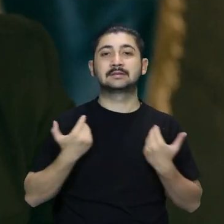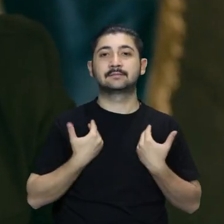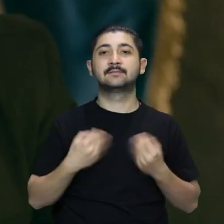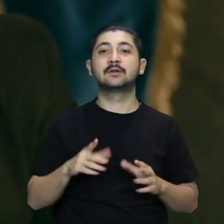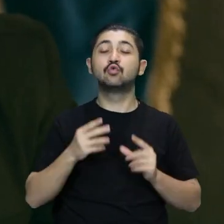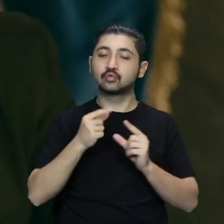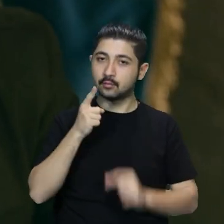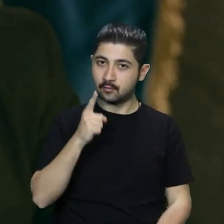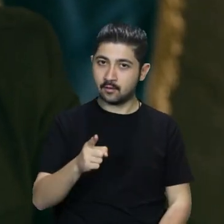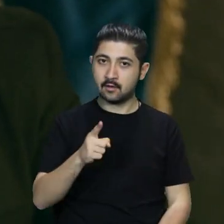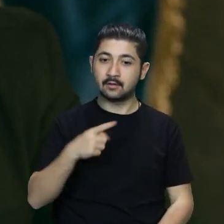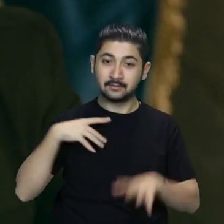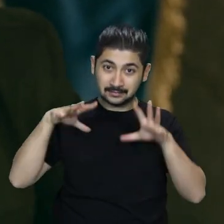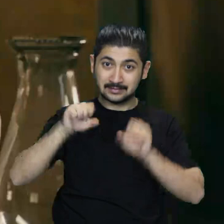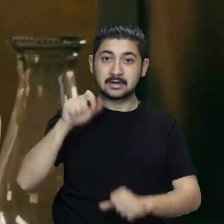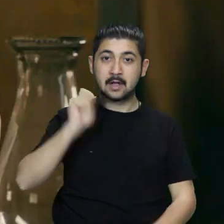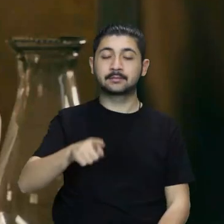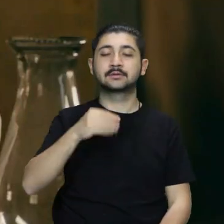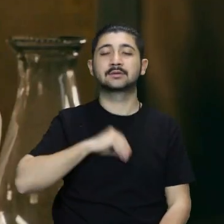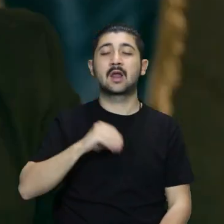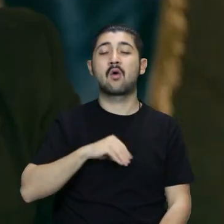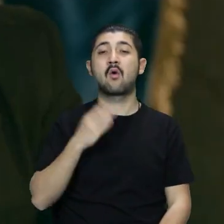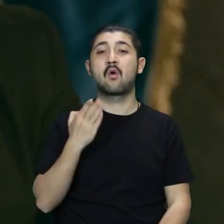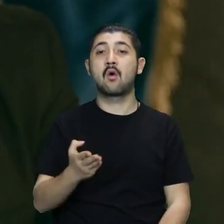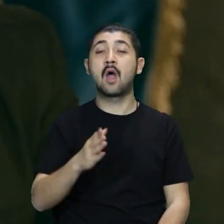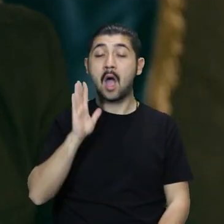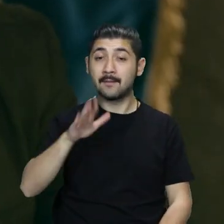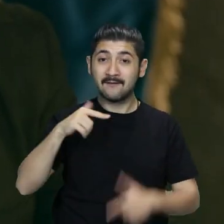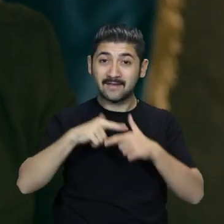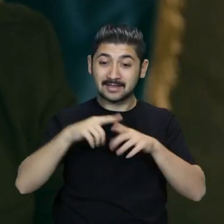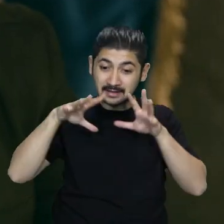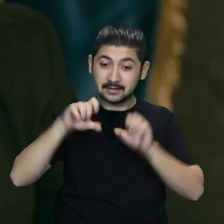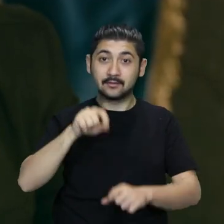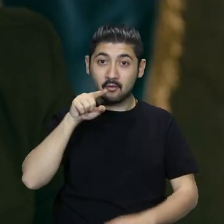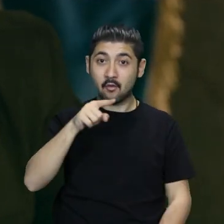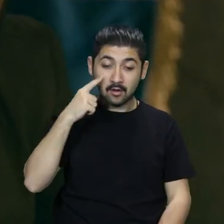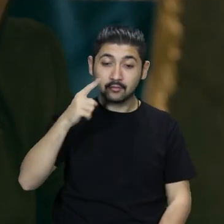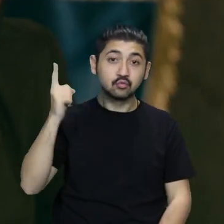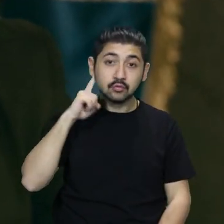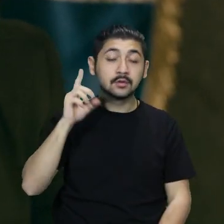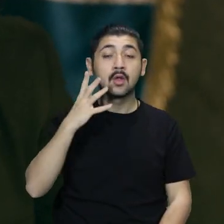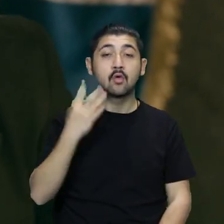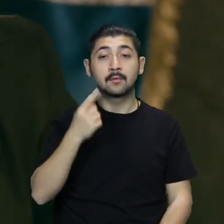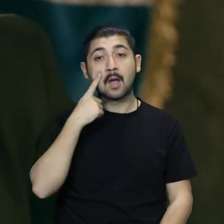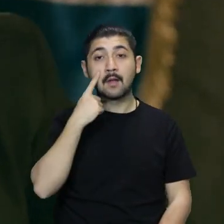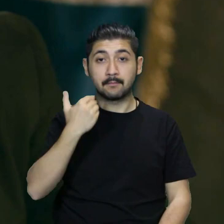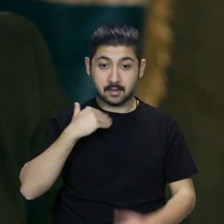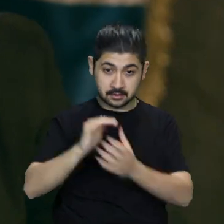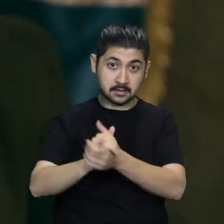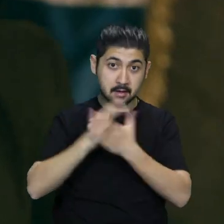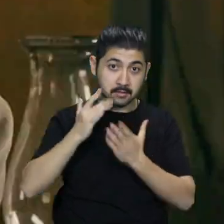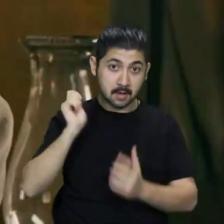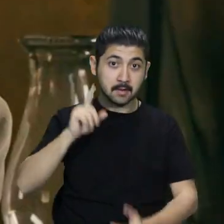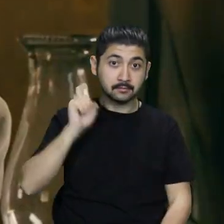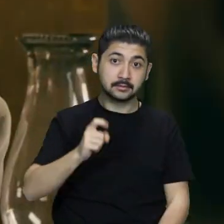Üsküplü, fetih yaptığını sanıyor. Ama asıl fetih haberini duyunca ne yapacak bakalım? Beni tebrik eder mi dersin?